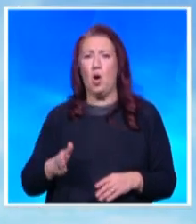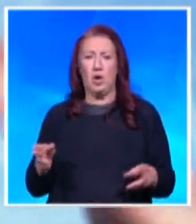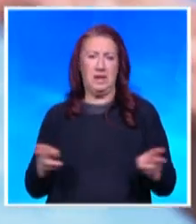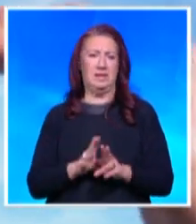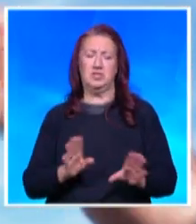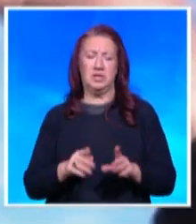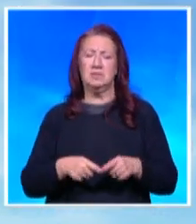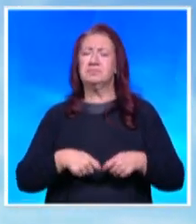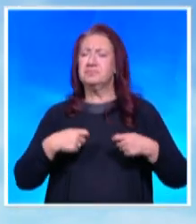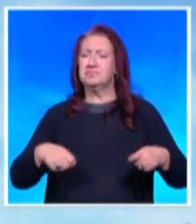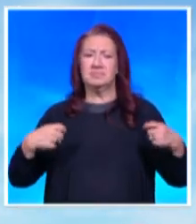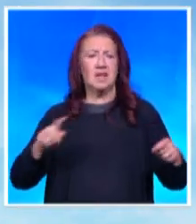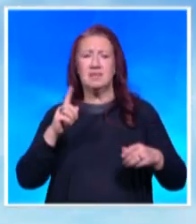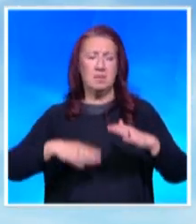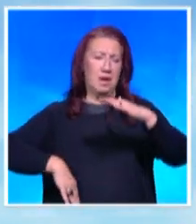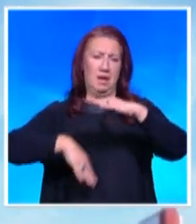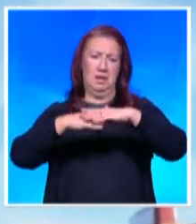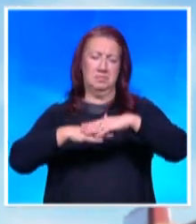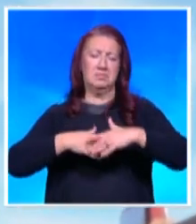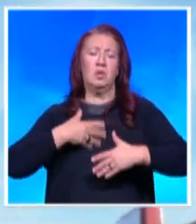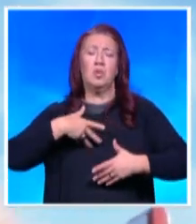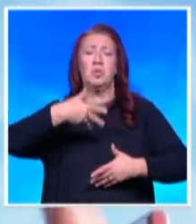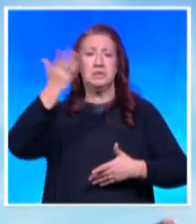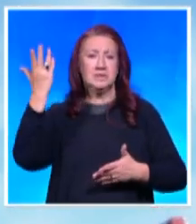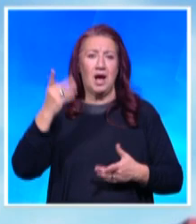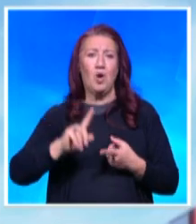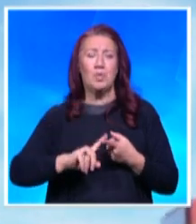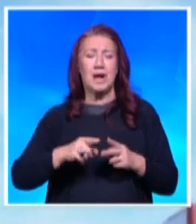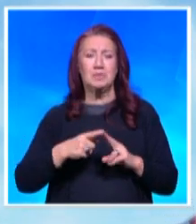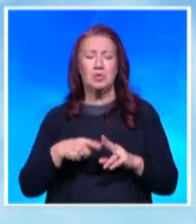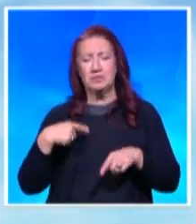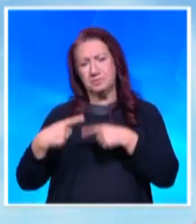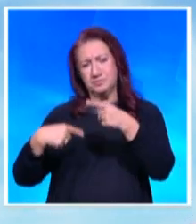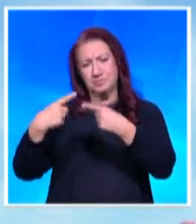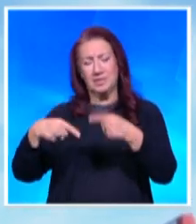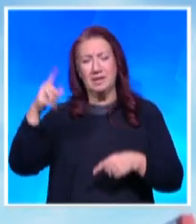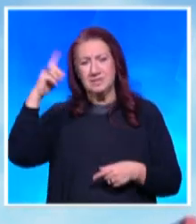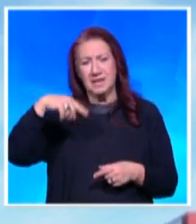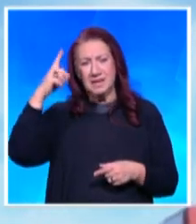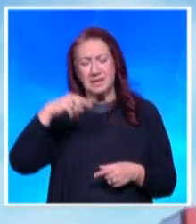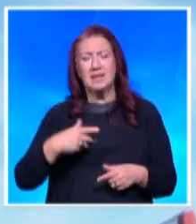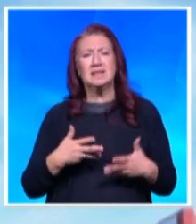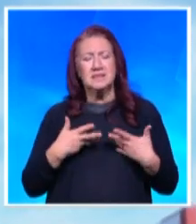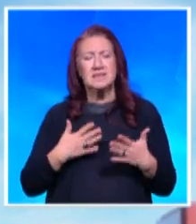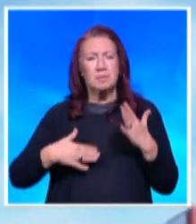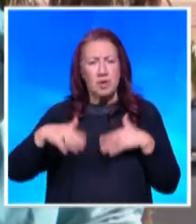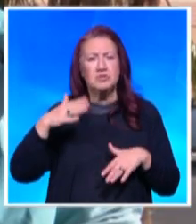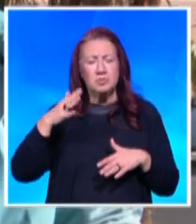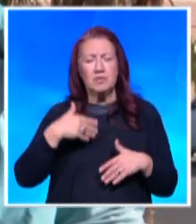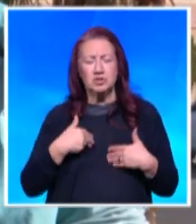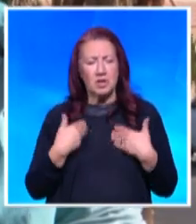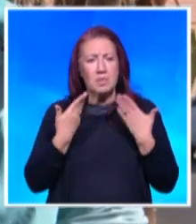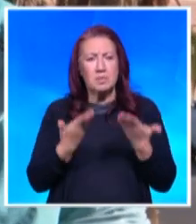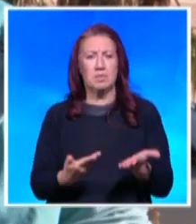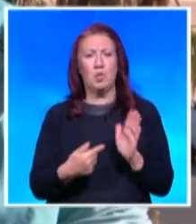Няма докъде, няма таван. Кубрат Пулев се развива всеки ден. Всеки ден изисква все повече и повече от себе си.